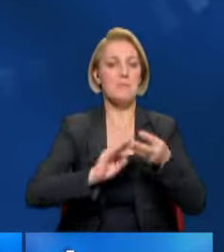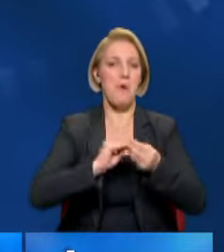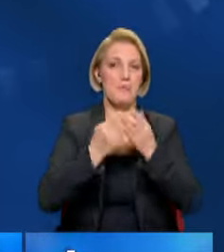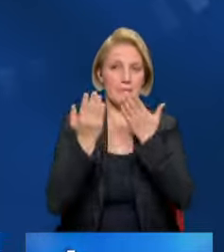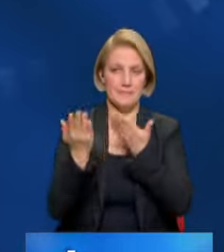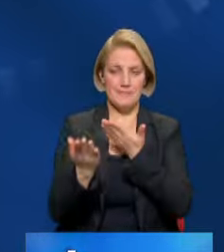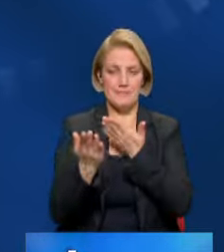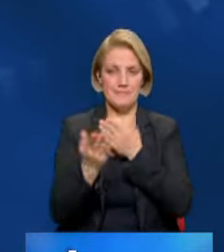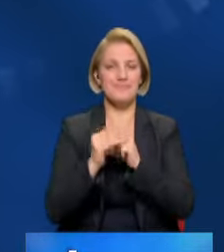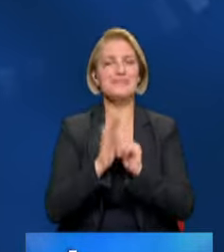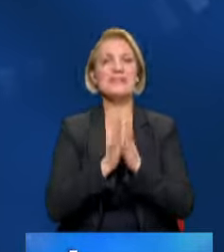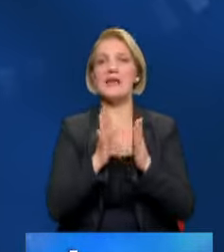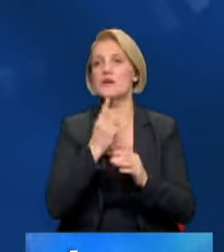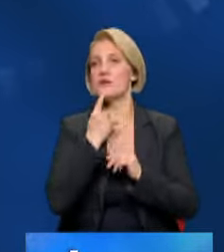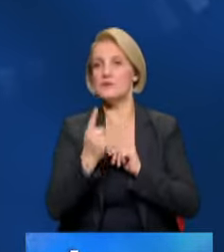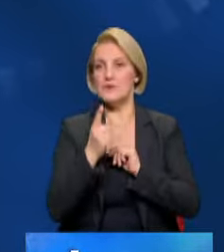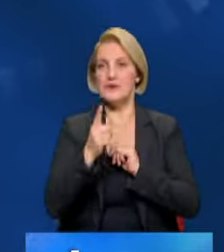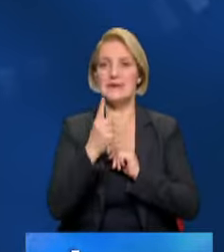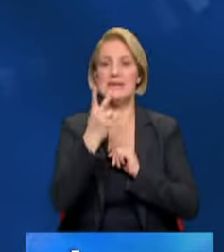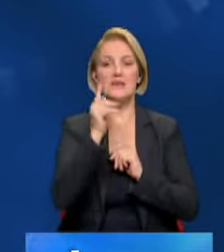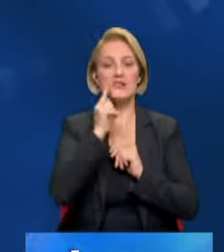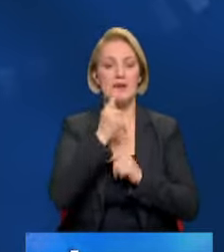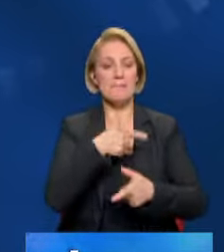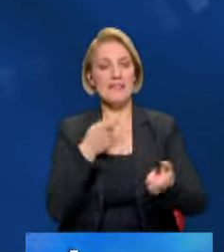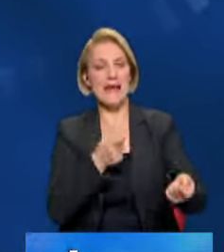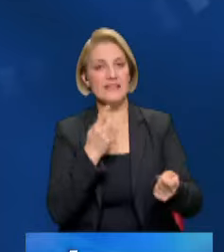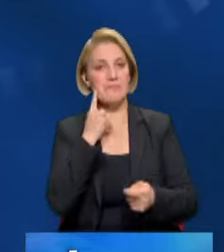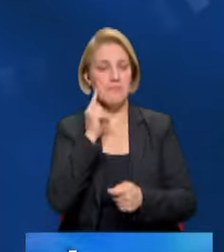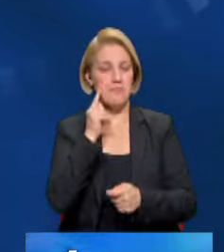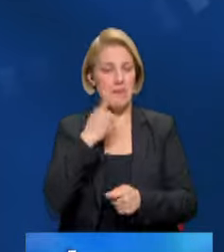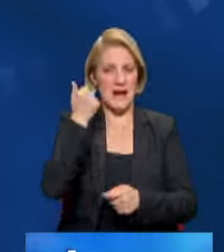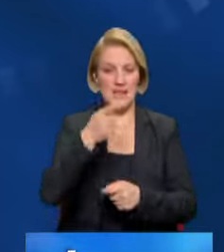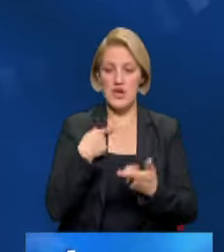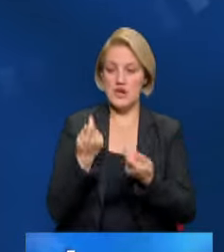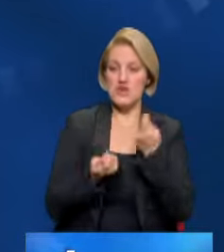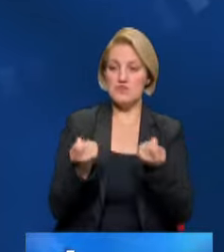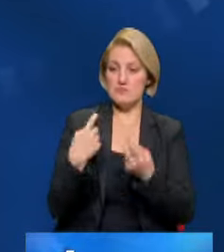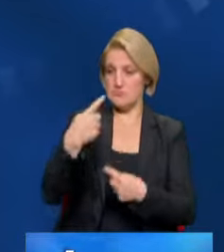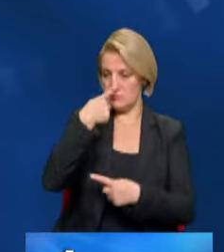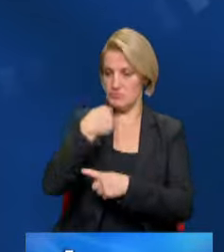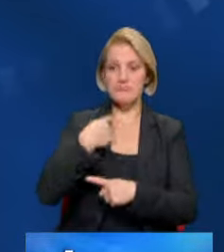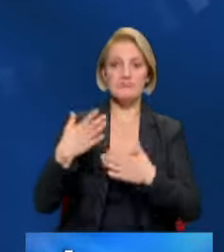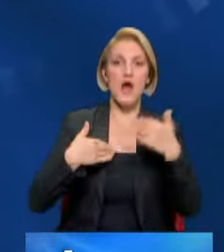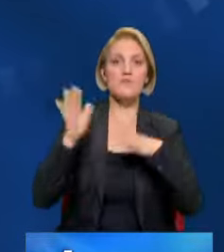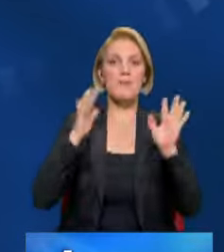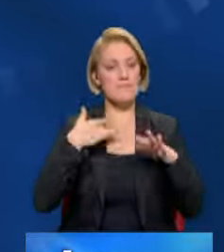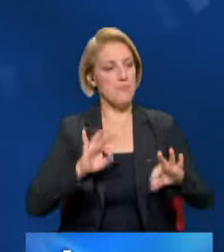sorunu. Gırgır dergisi diyor ki oradaki kişi Milli Eğitim Bakanı. İşimize karışmayın, biz böyle iyiyiz diyor Milli Eğitim Bakanı.